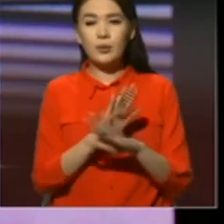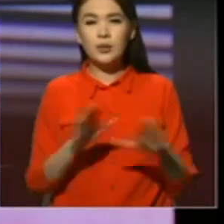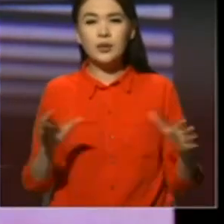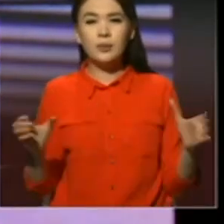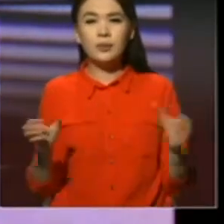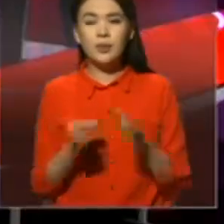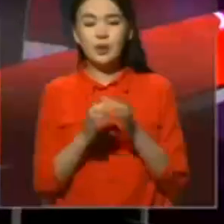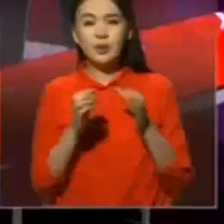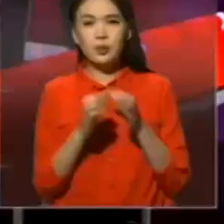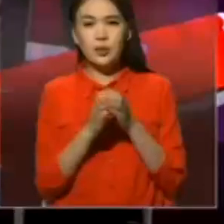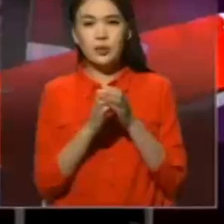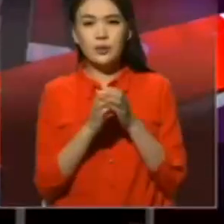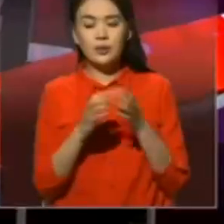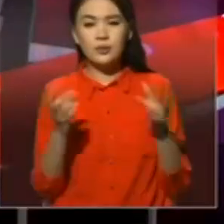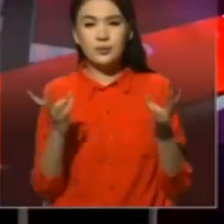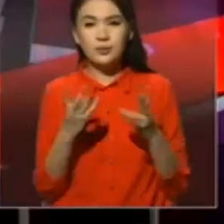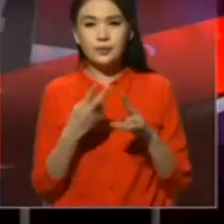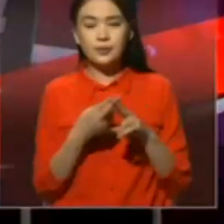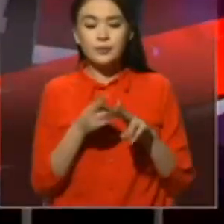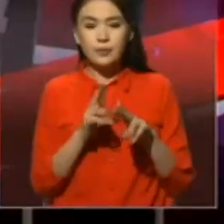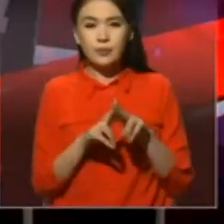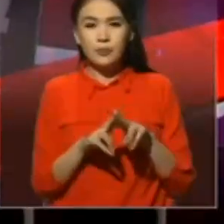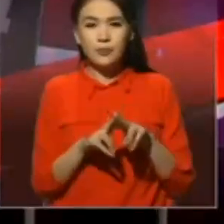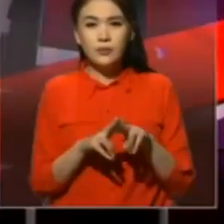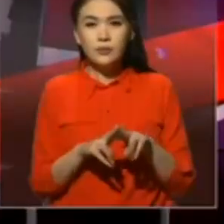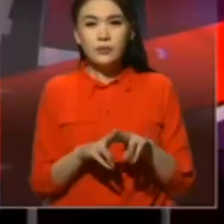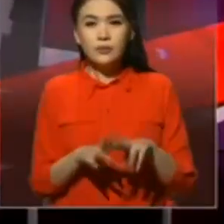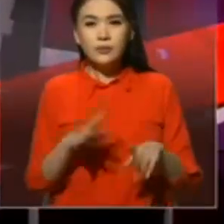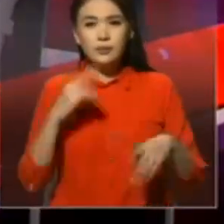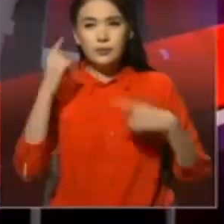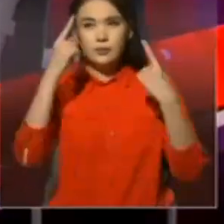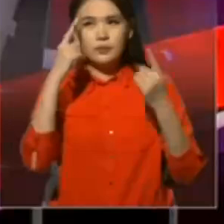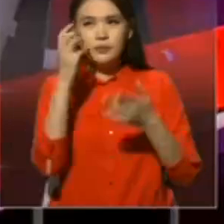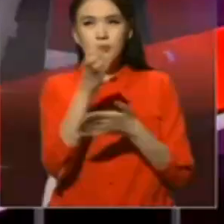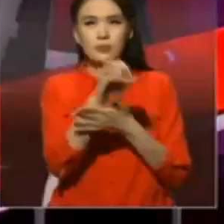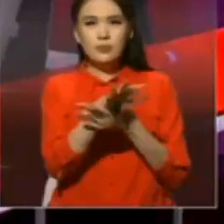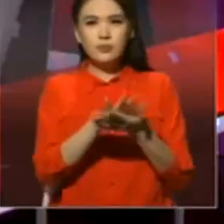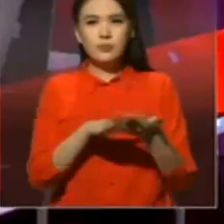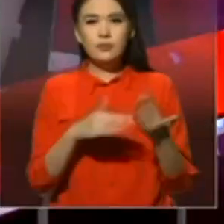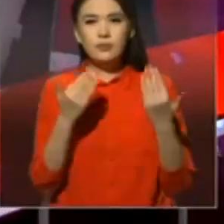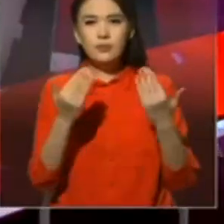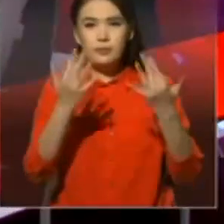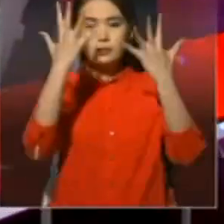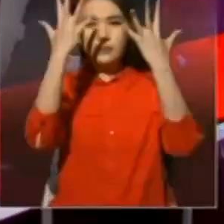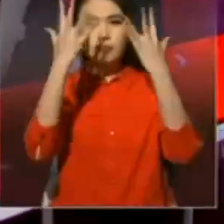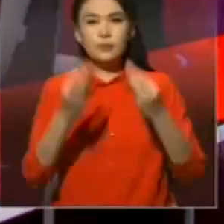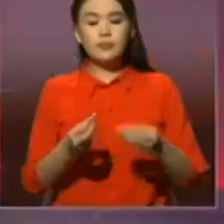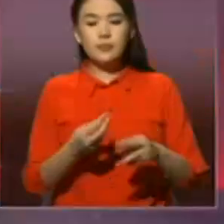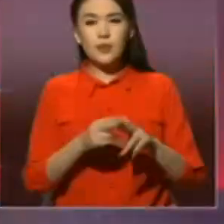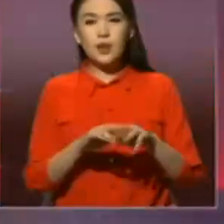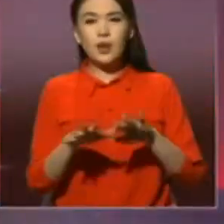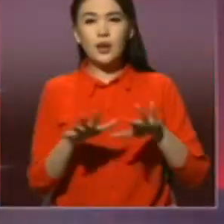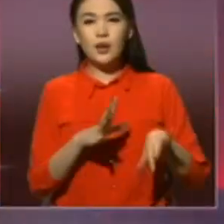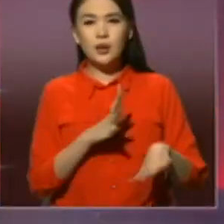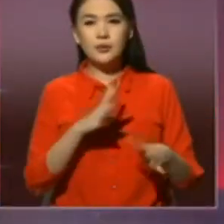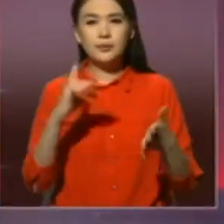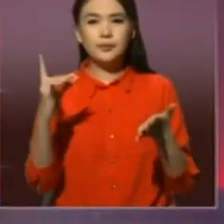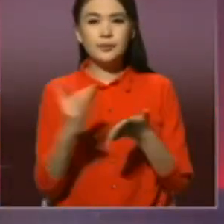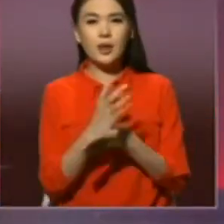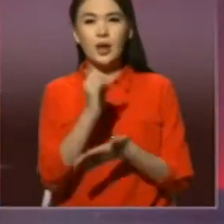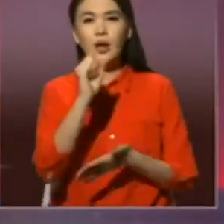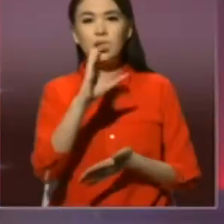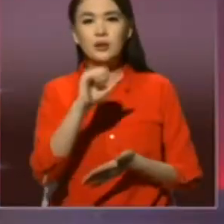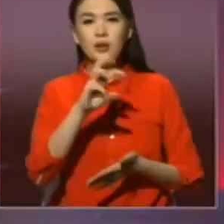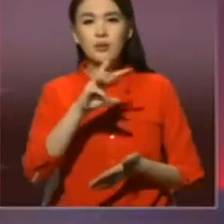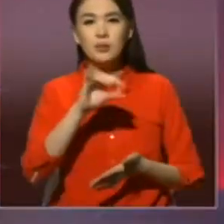шақырады. Владимир Мырза. Ойды жалғастырайын ары қарай. Негізі бүгінгі өткен алғашқы